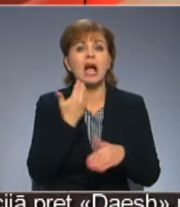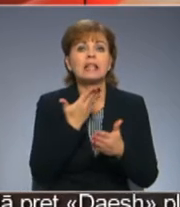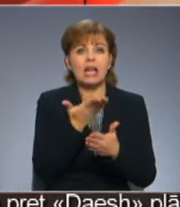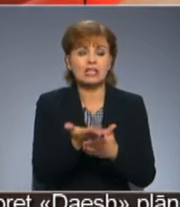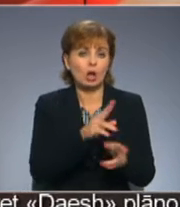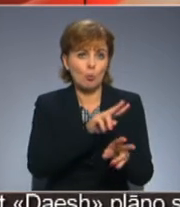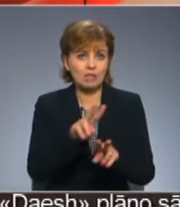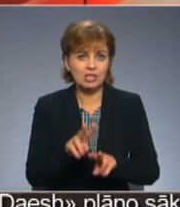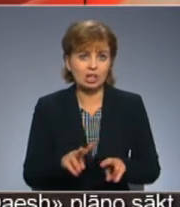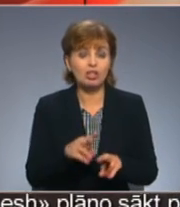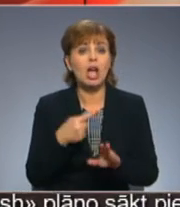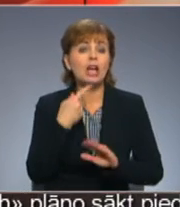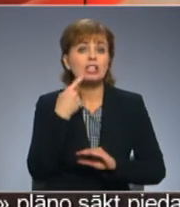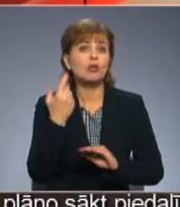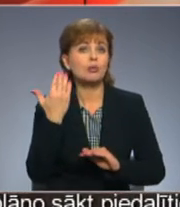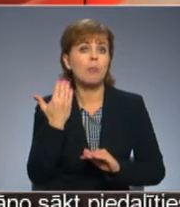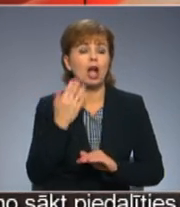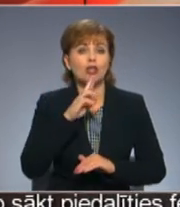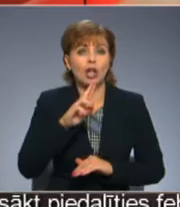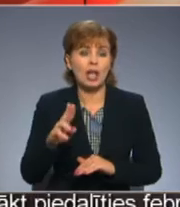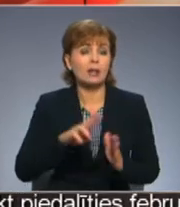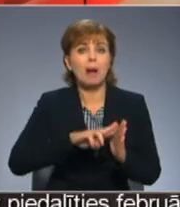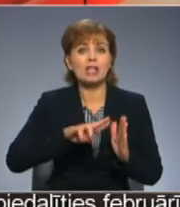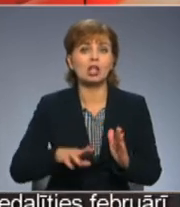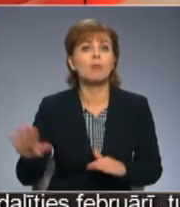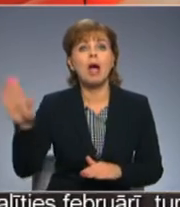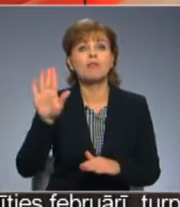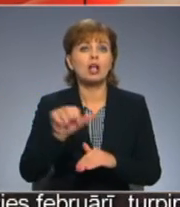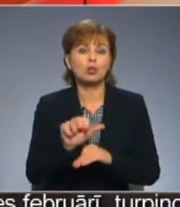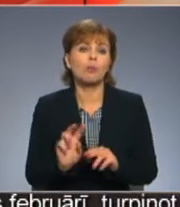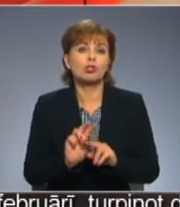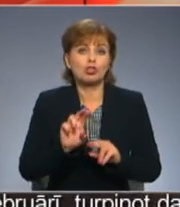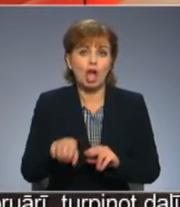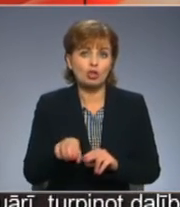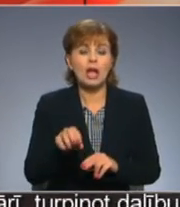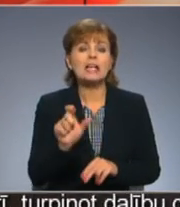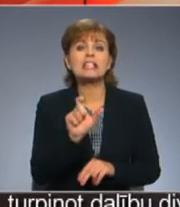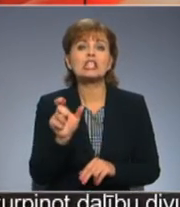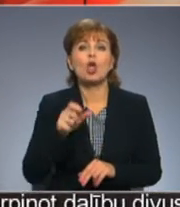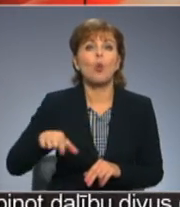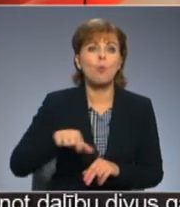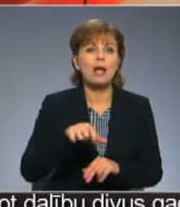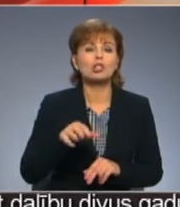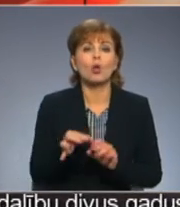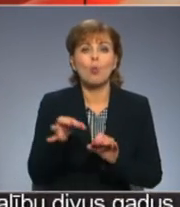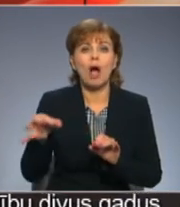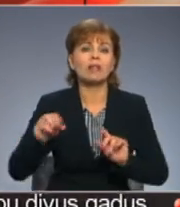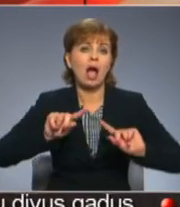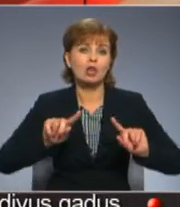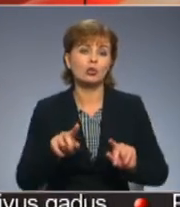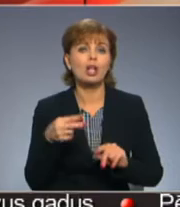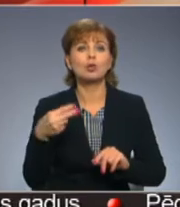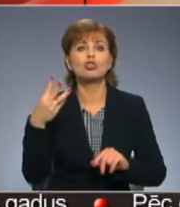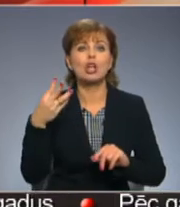Jau ziņots, ka pagājušā nedēļā par nelikumīgu valsts robežu šķērsošanu Zilupes novadā aizturēja 24